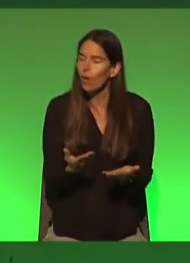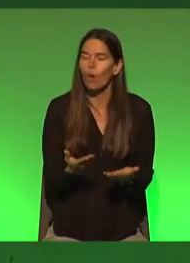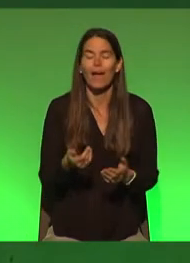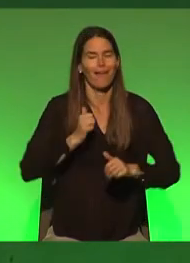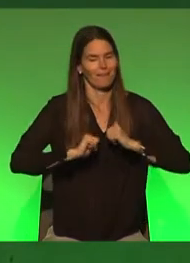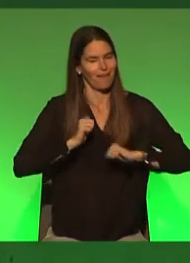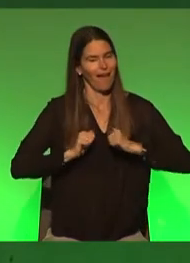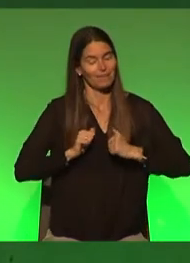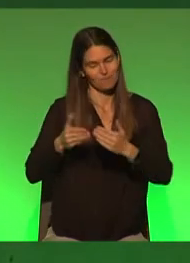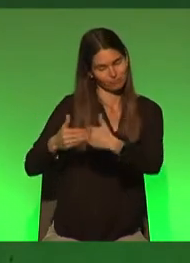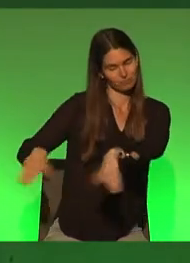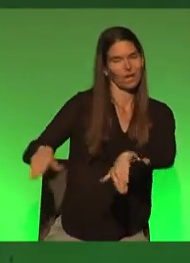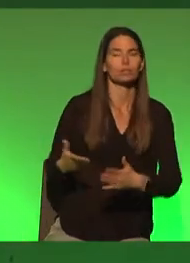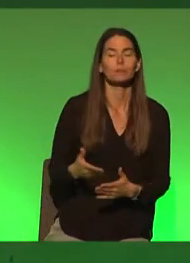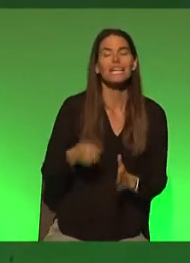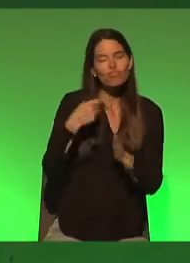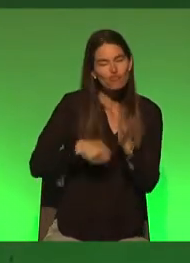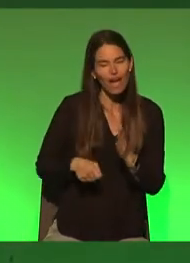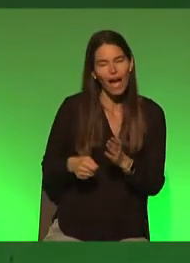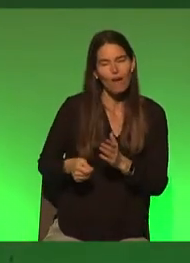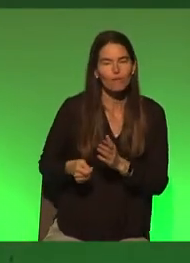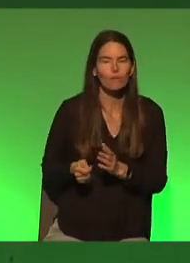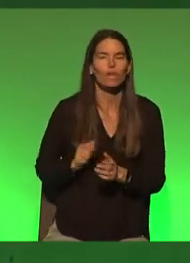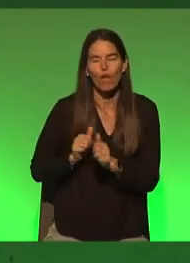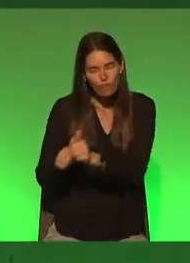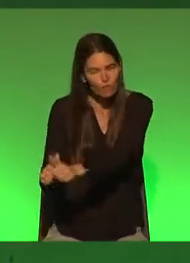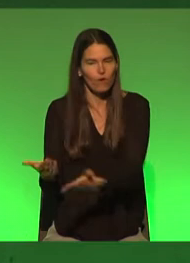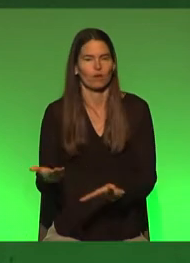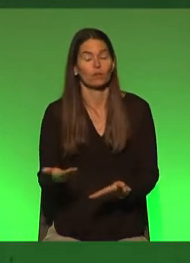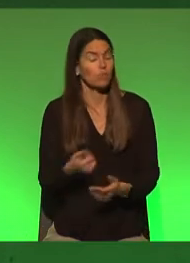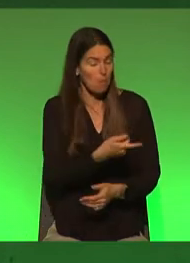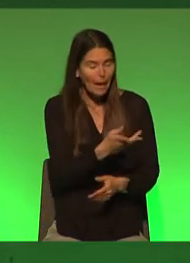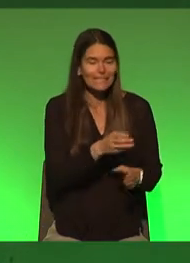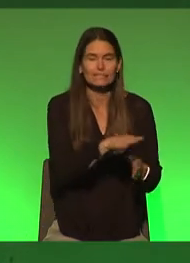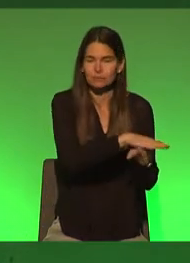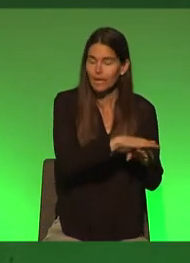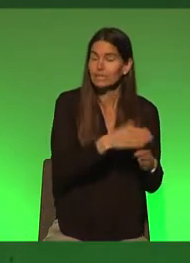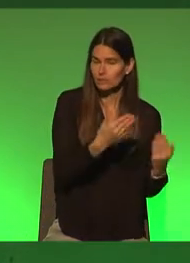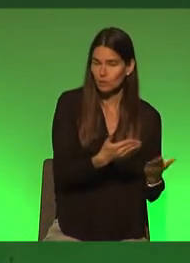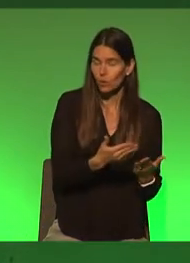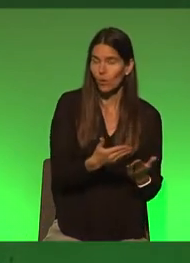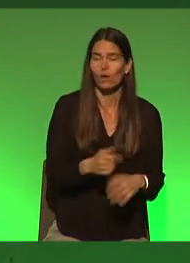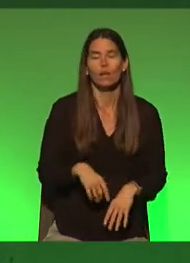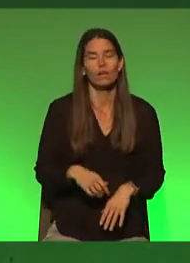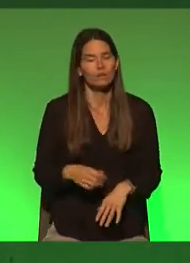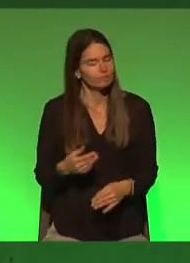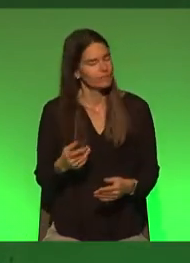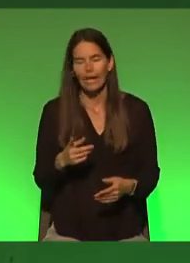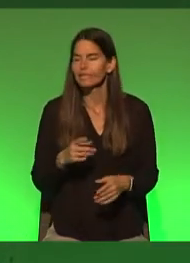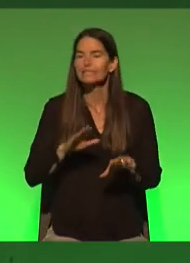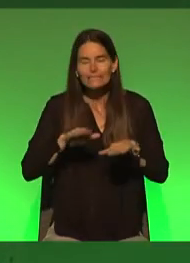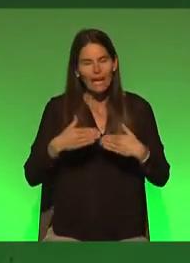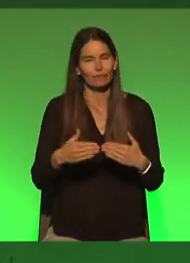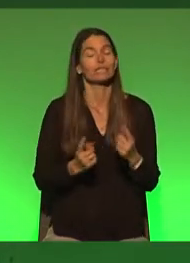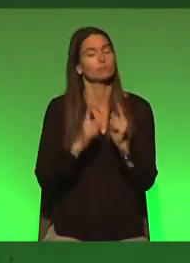mit Drangsalierung, mit Strafverfolgung, wie es in manchen Kommunen passiert? Reagieren wir darauf mit Verachtung? Nein, die